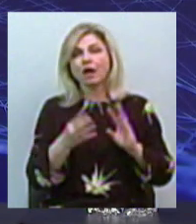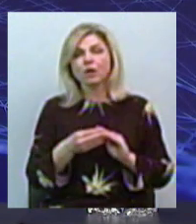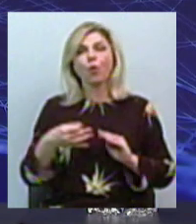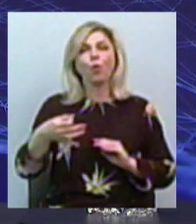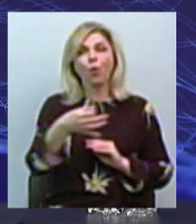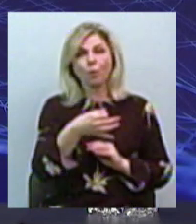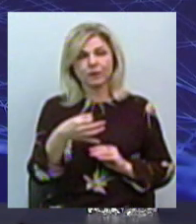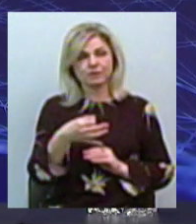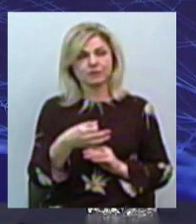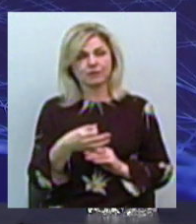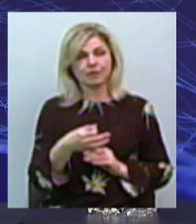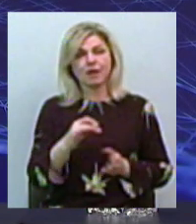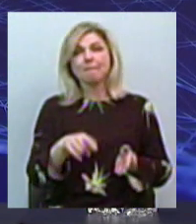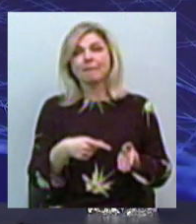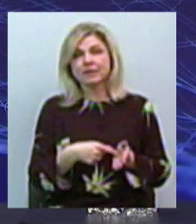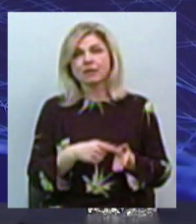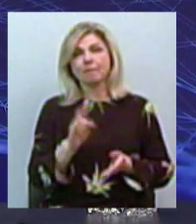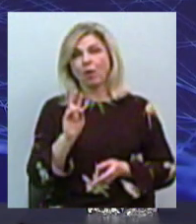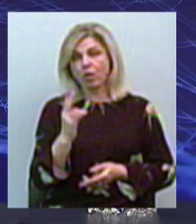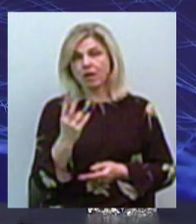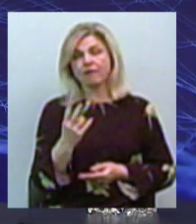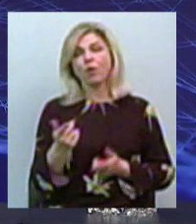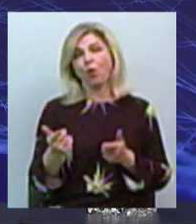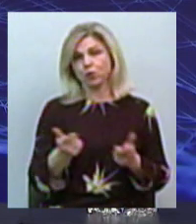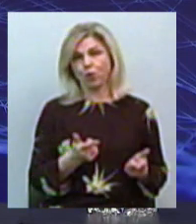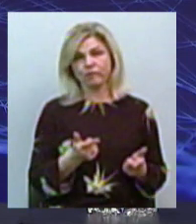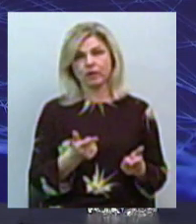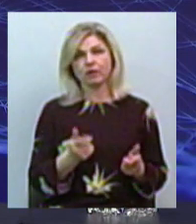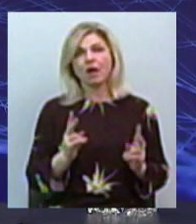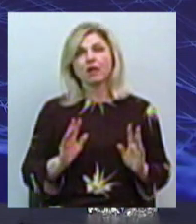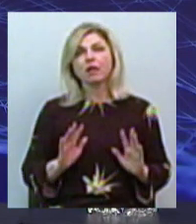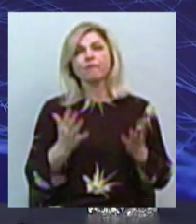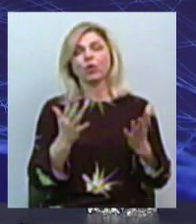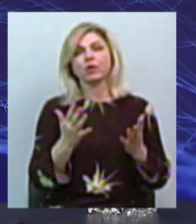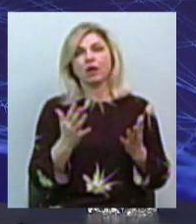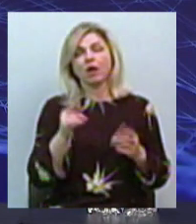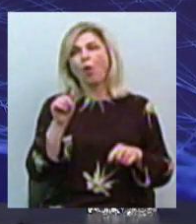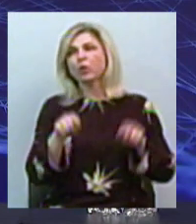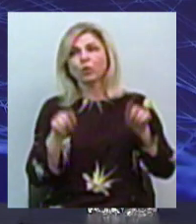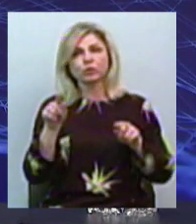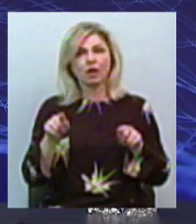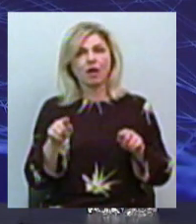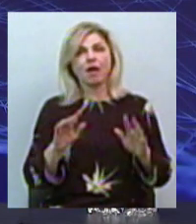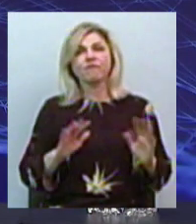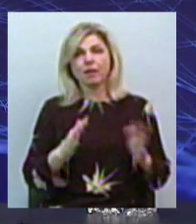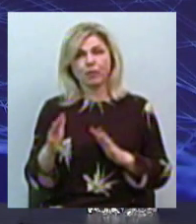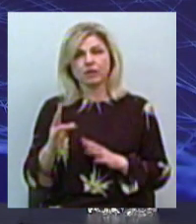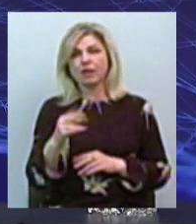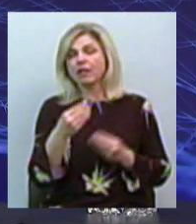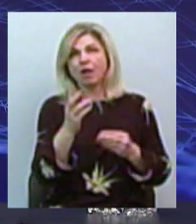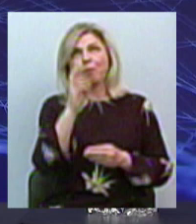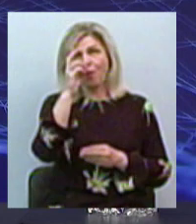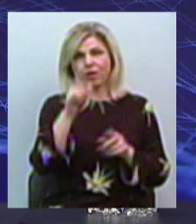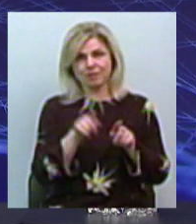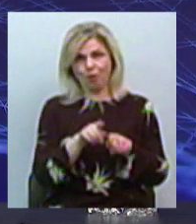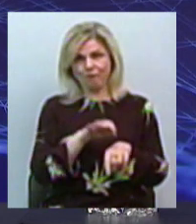та місто Миколаїв, вони готові на поодинокі випадки, не дай Боже, цієї хвороби. До